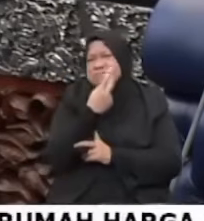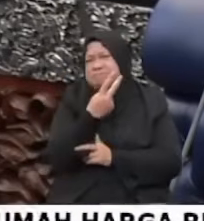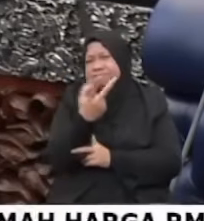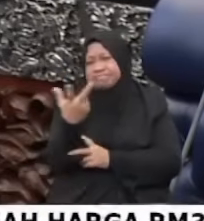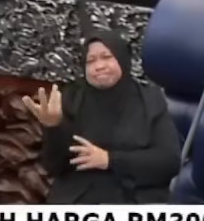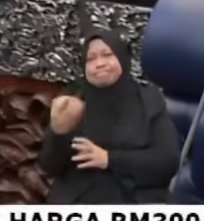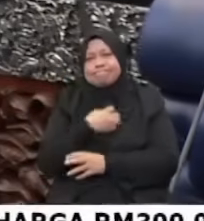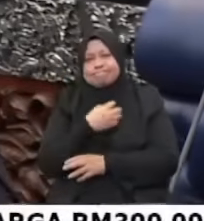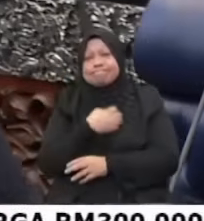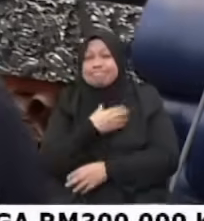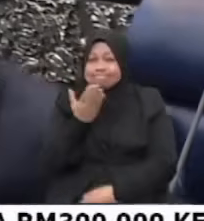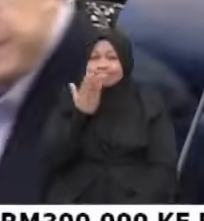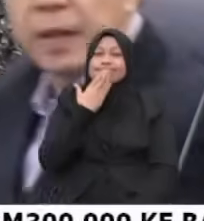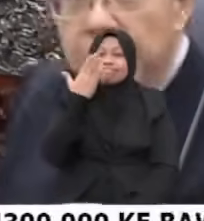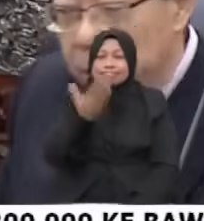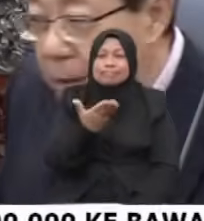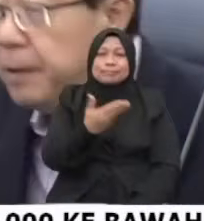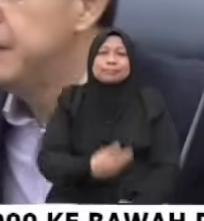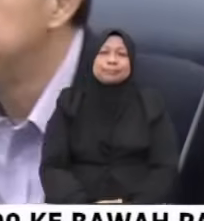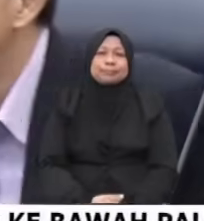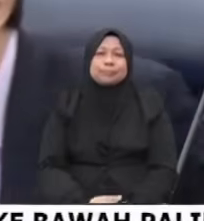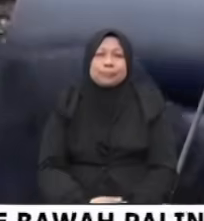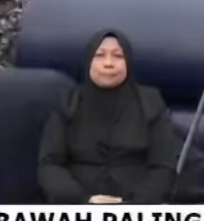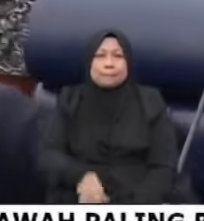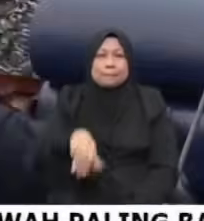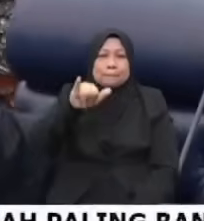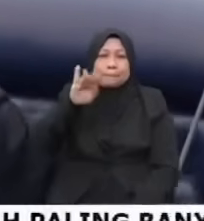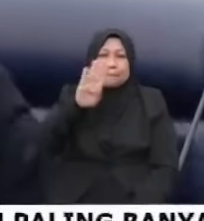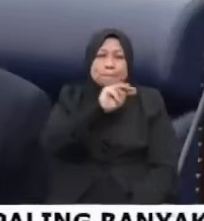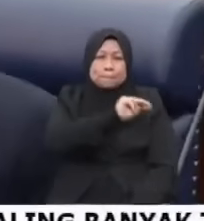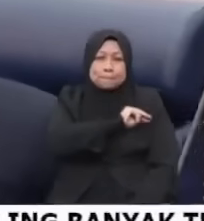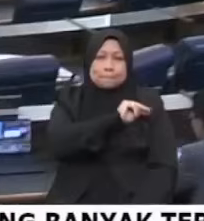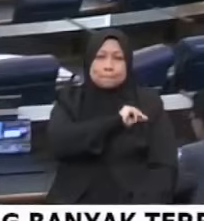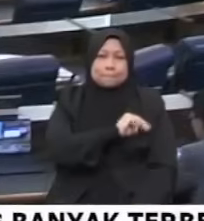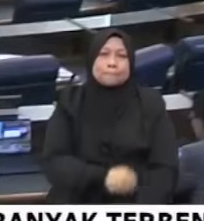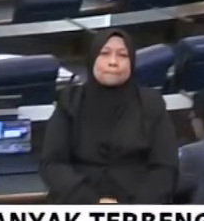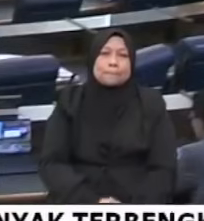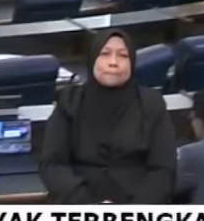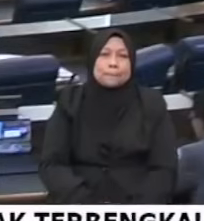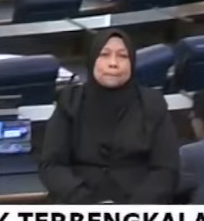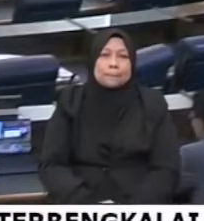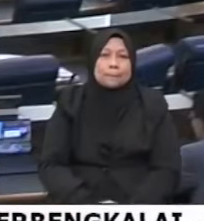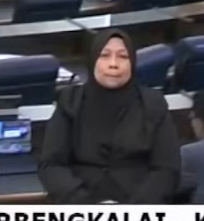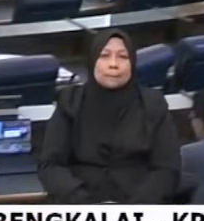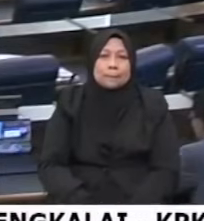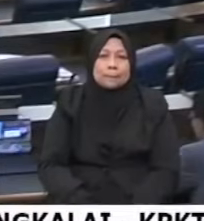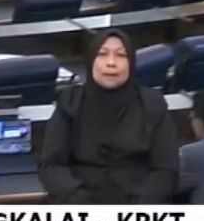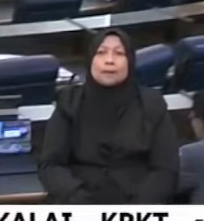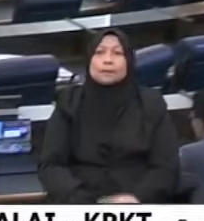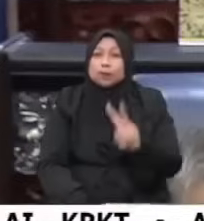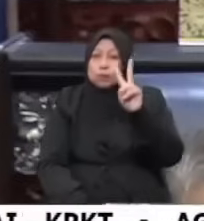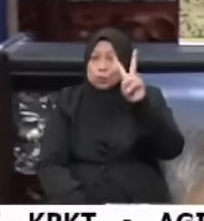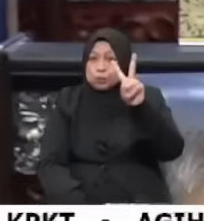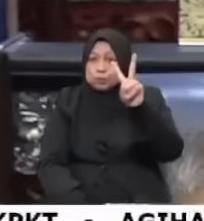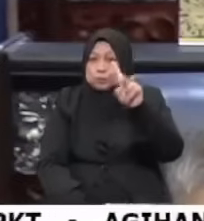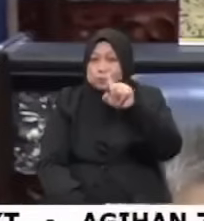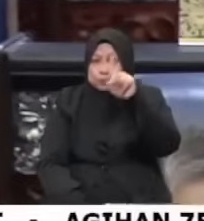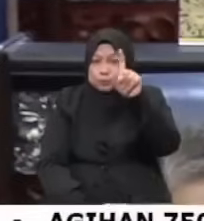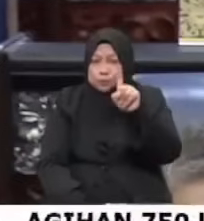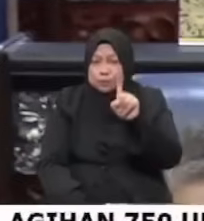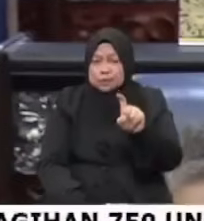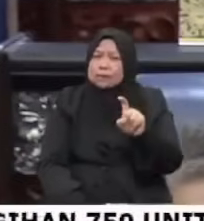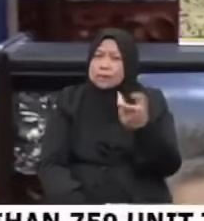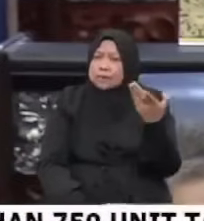yang bangkit Terima kasih yang berhormat menteri dia ada dua soalan dua komponen soalan pertama